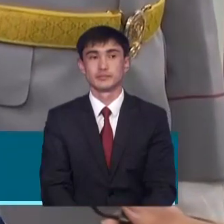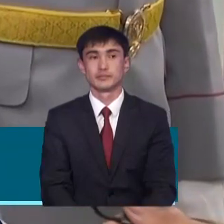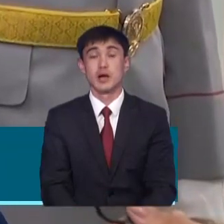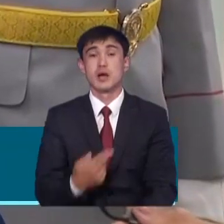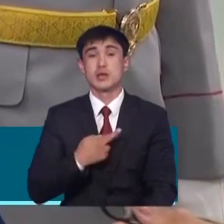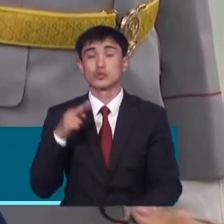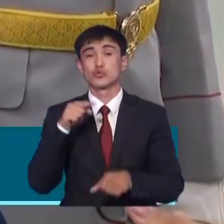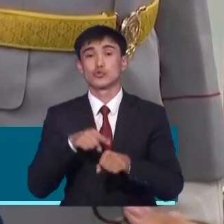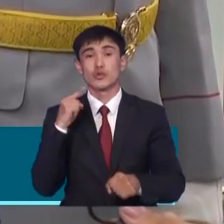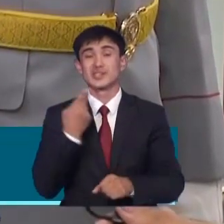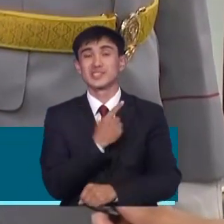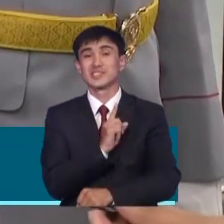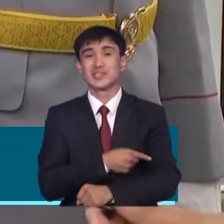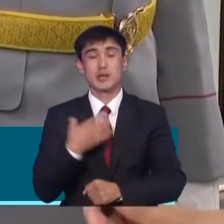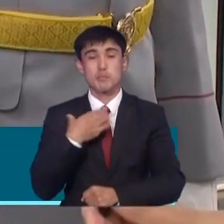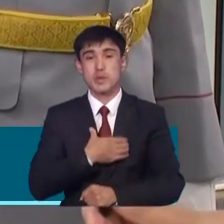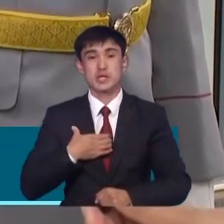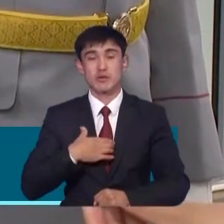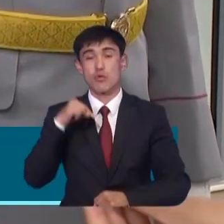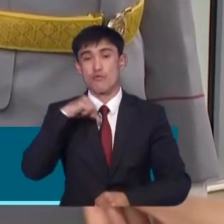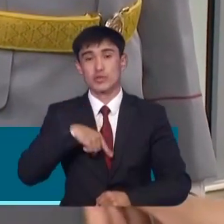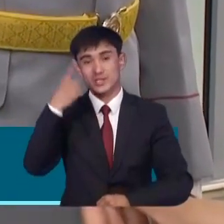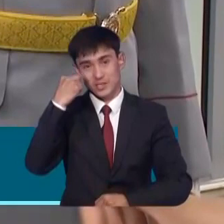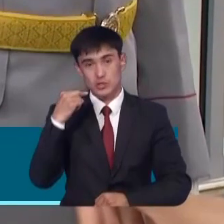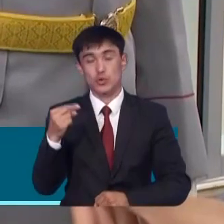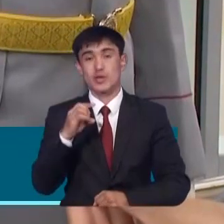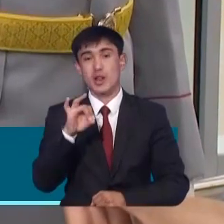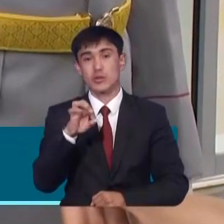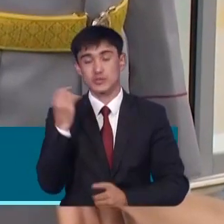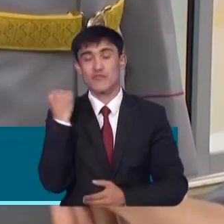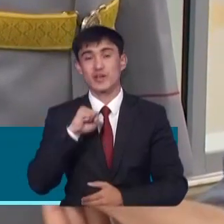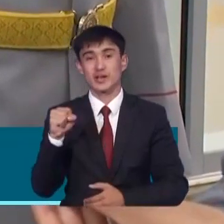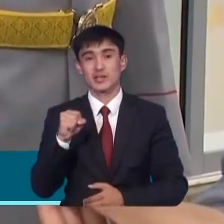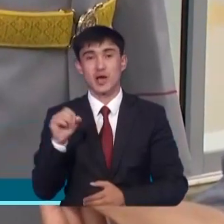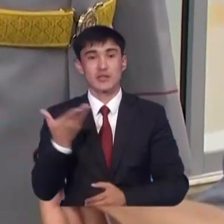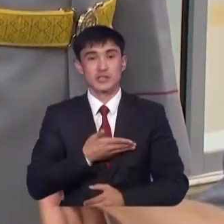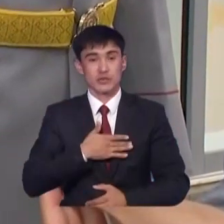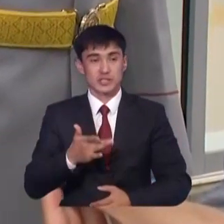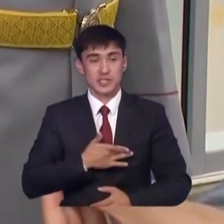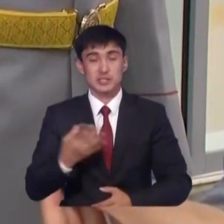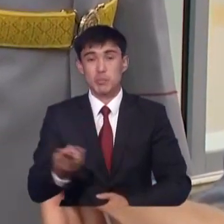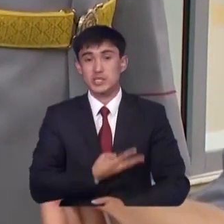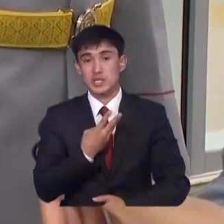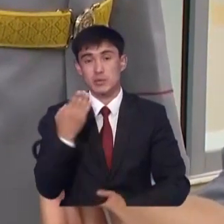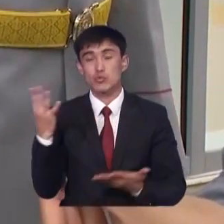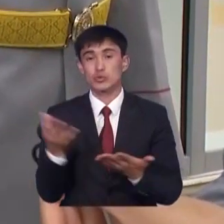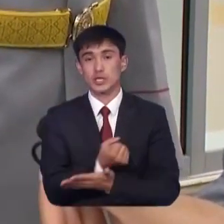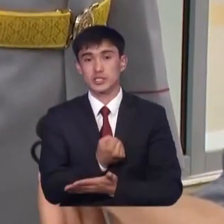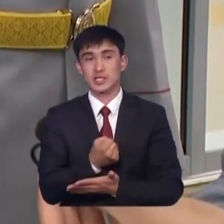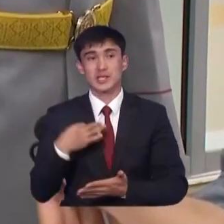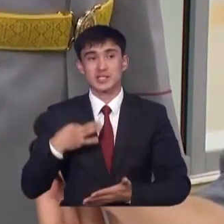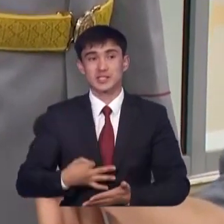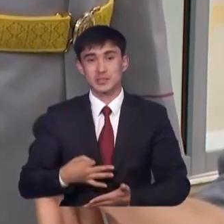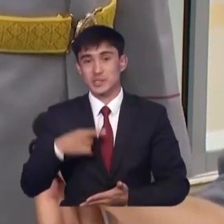Я чувствовала, очень сильно переживала, но внутри знала, что Ельдос выиграет. Я от всего сердца пожелала ему удачи. Сын